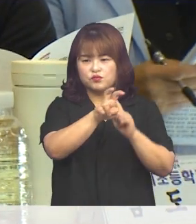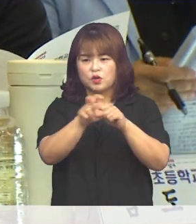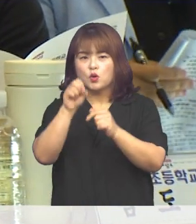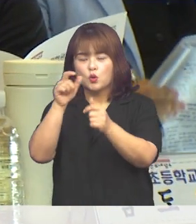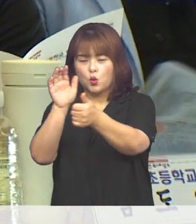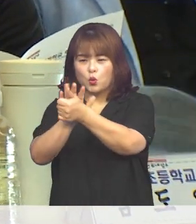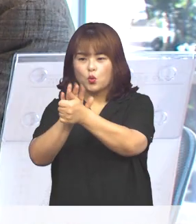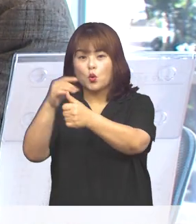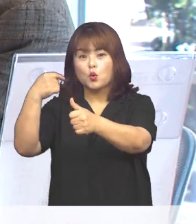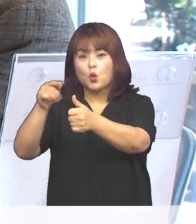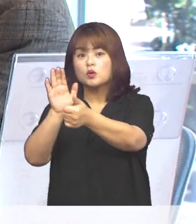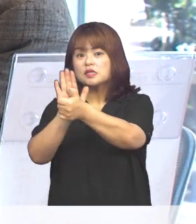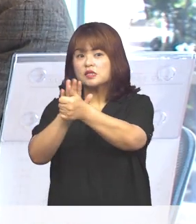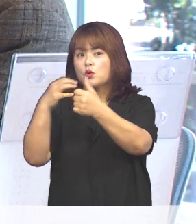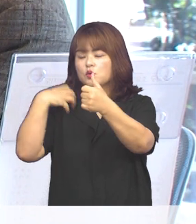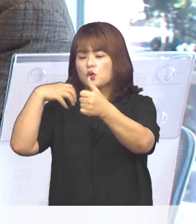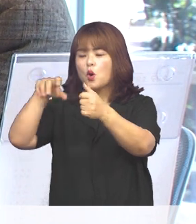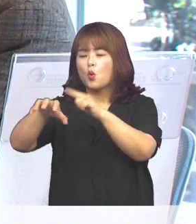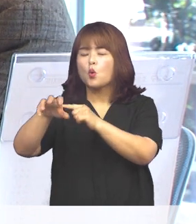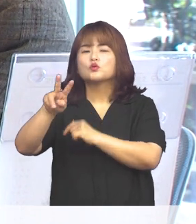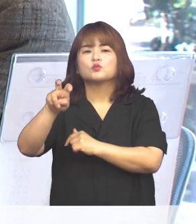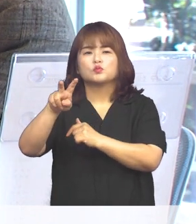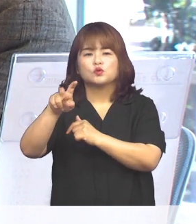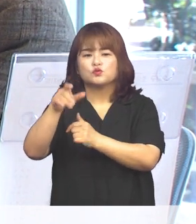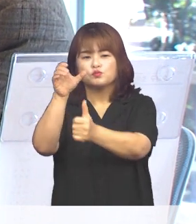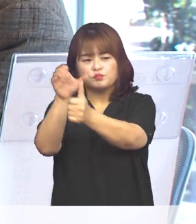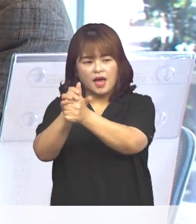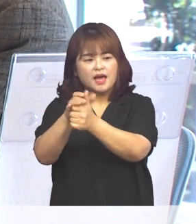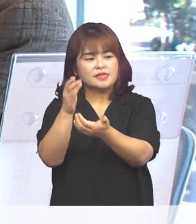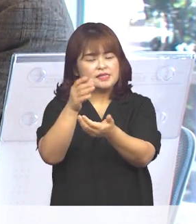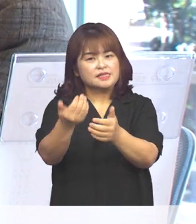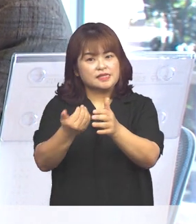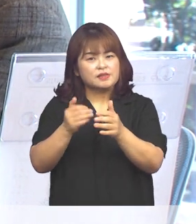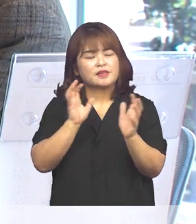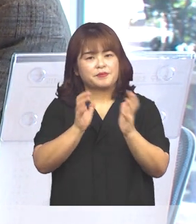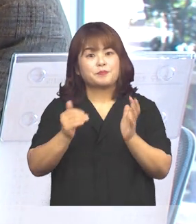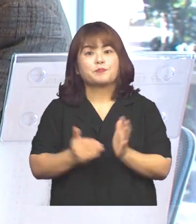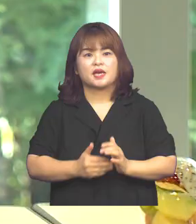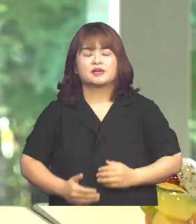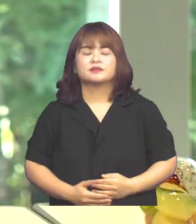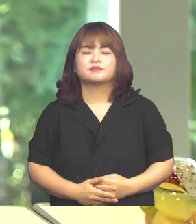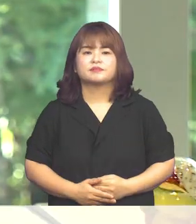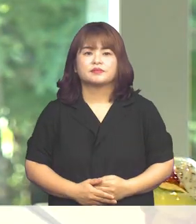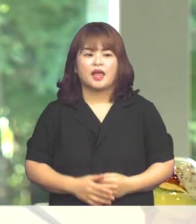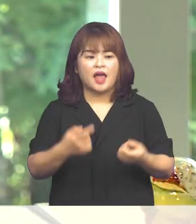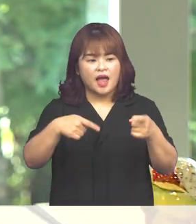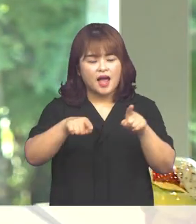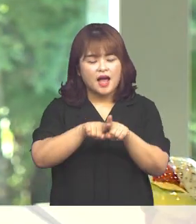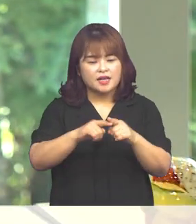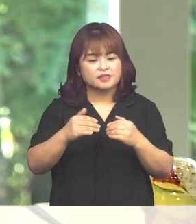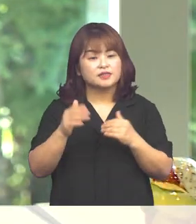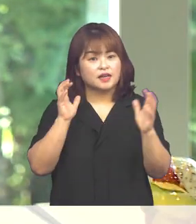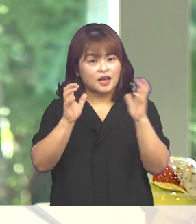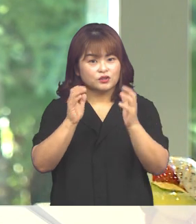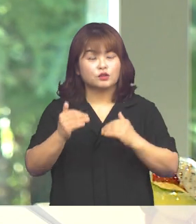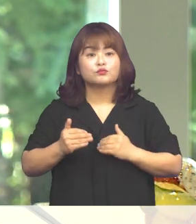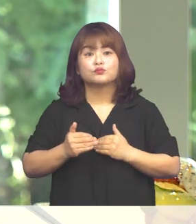22건은 용인교육지원청에서 처리하는 내용으로 사전에 검토됐습니다. 같이 이렇게